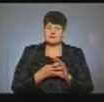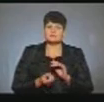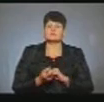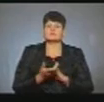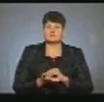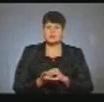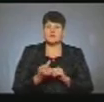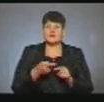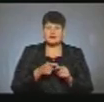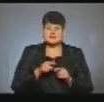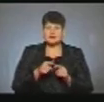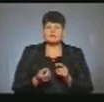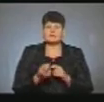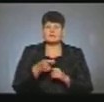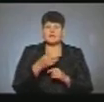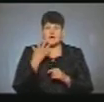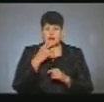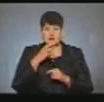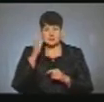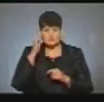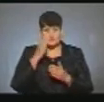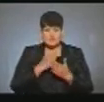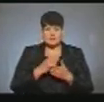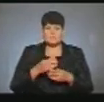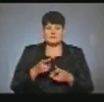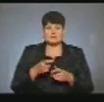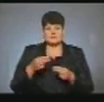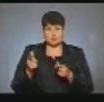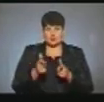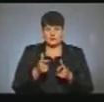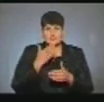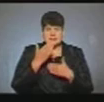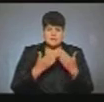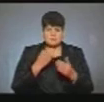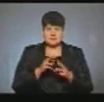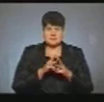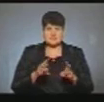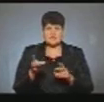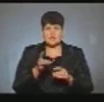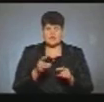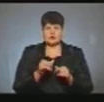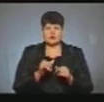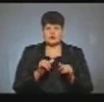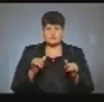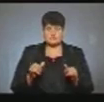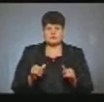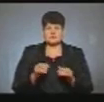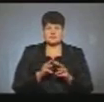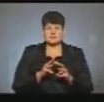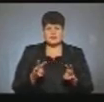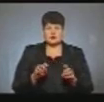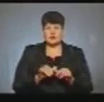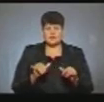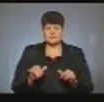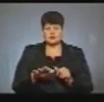а це виходить, що вони гаряче водопостачання. Значить, сьогодні я вже підготував запит Міністерству регіонального розвитку, стара назва, нове Міністерство